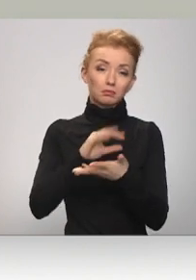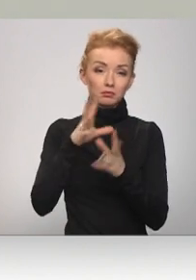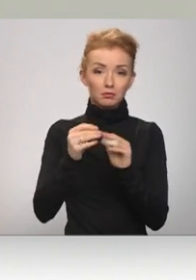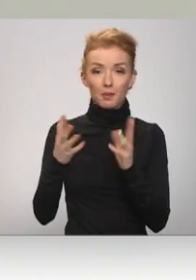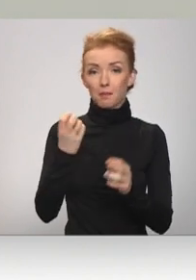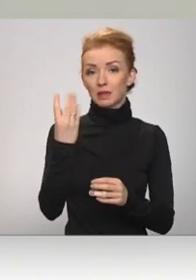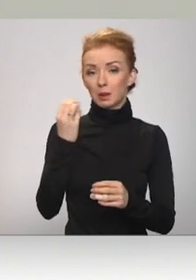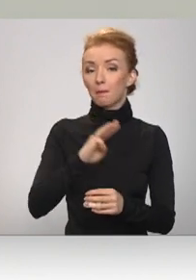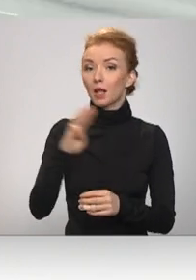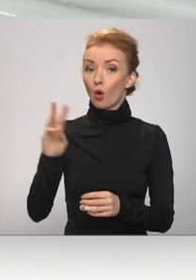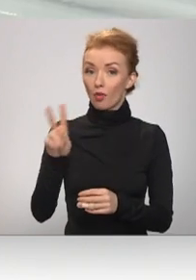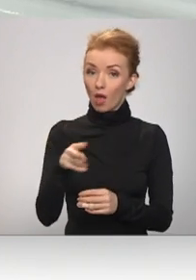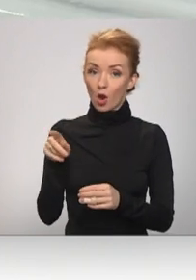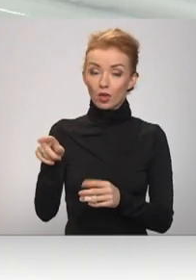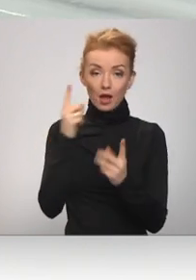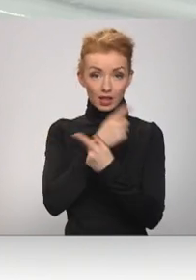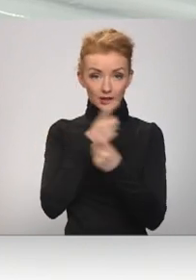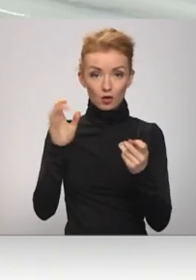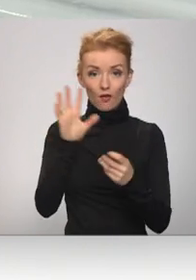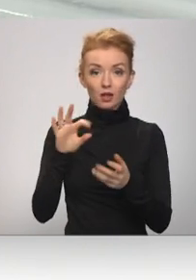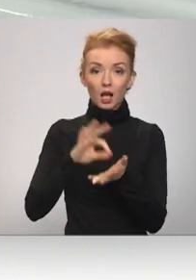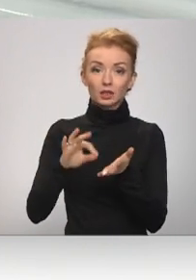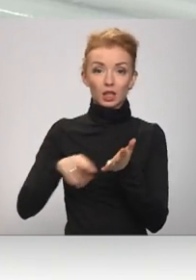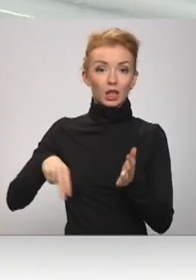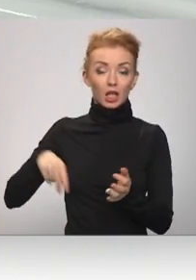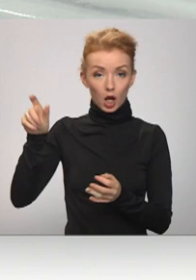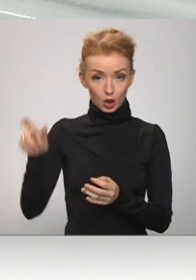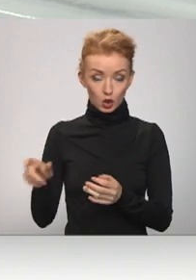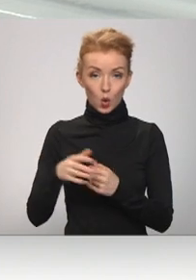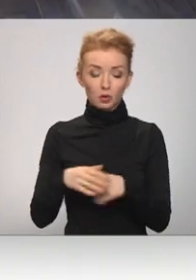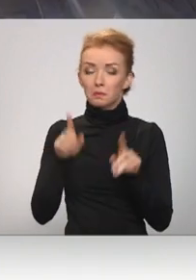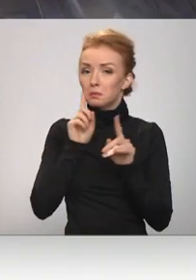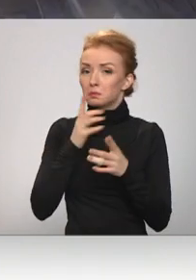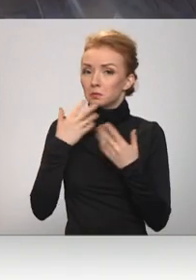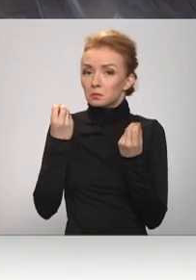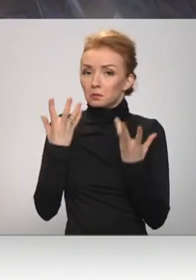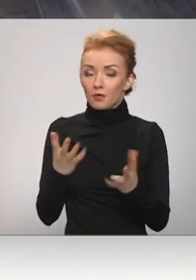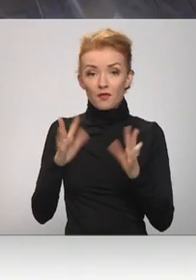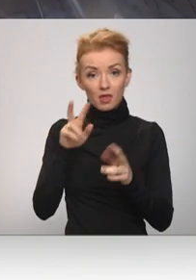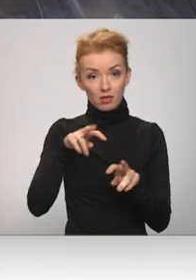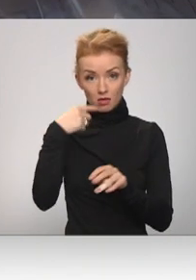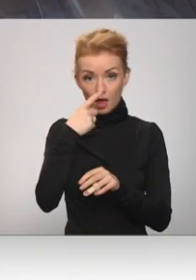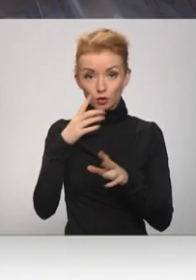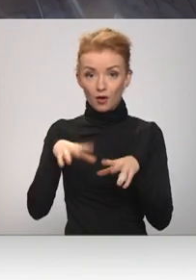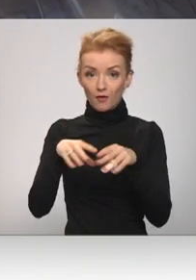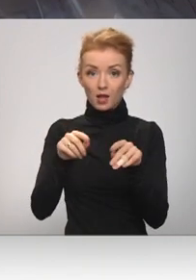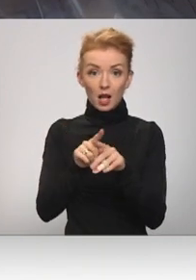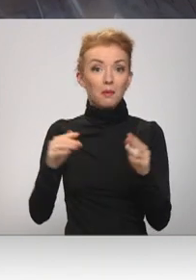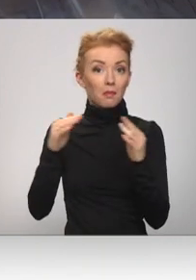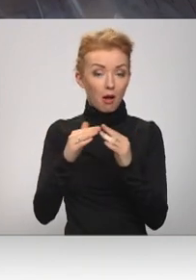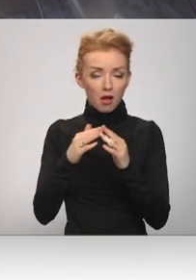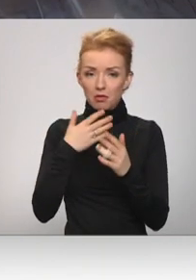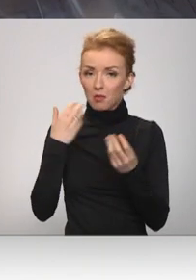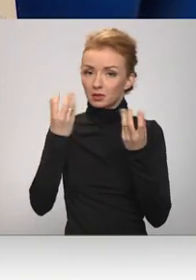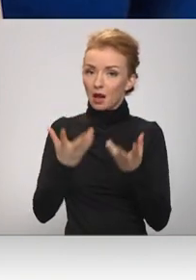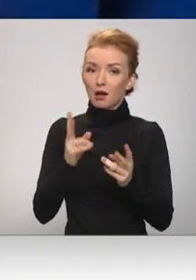15 miljoniem eiro, norāda valsts kancelējas direktors Jānis Cits. Pagaidām nav skaidrs, vai testus drīkstēs veikt arī mājās. Tāpat nav zināms,